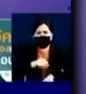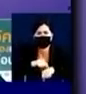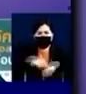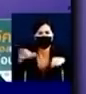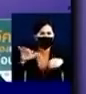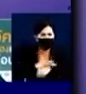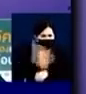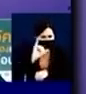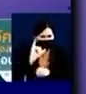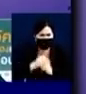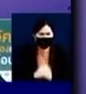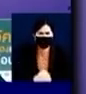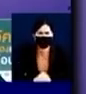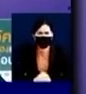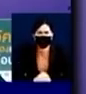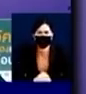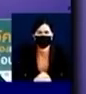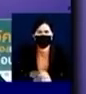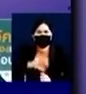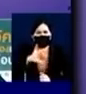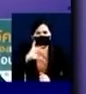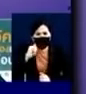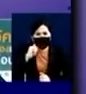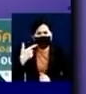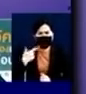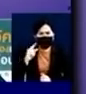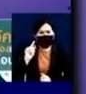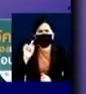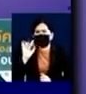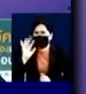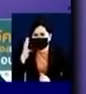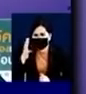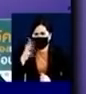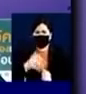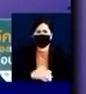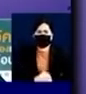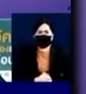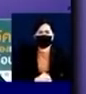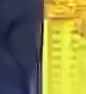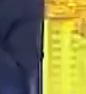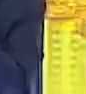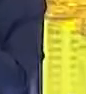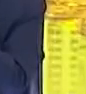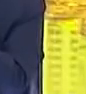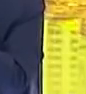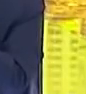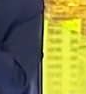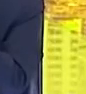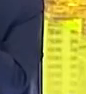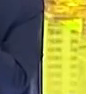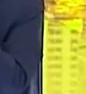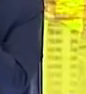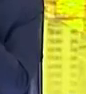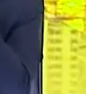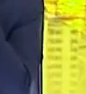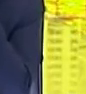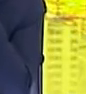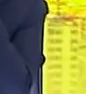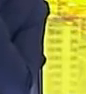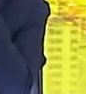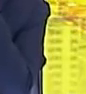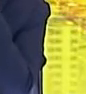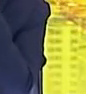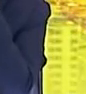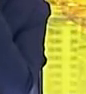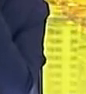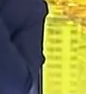ฉันฉีด SVSV แล้วก็ตามด้วยแอสตราฉันก็ไม่ต้องกระตุ้นแล้วจริงๆแล้วตอนที่ฉัน